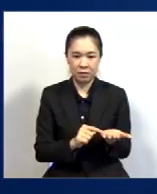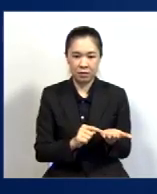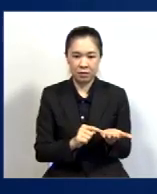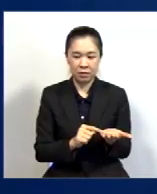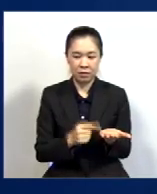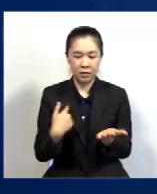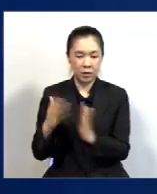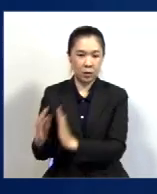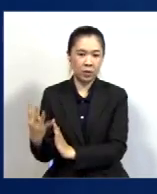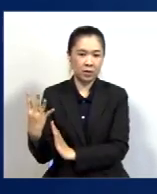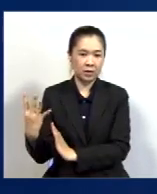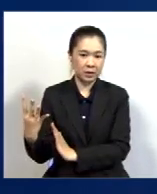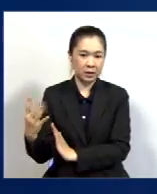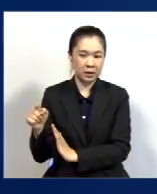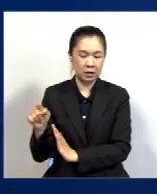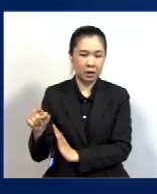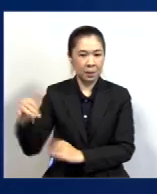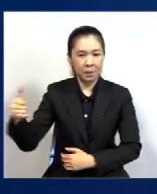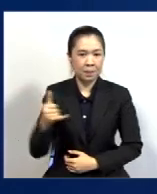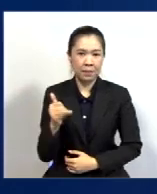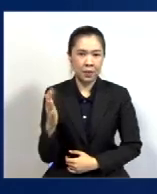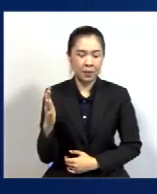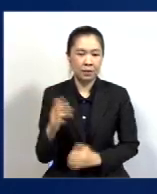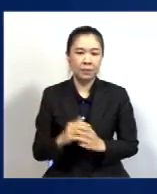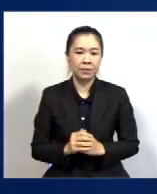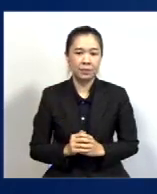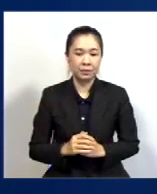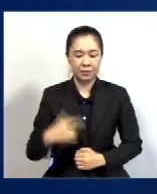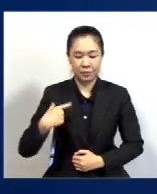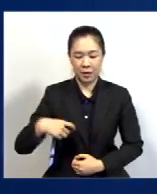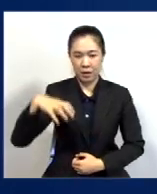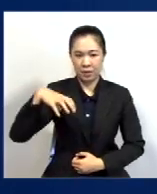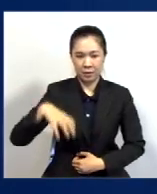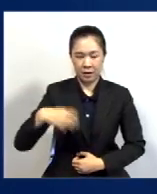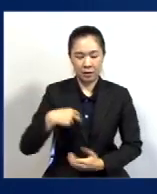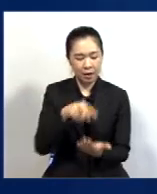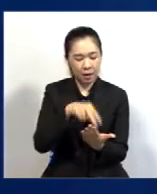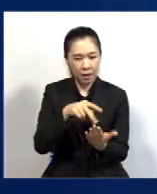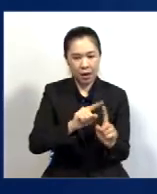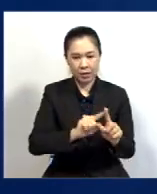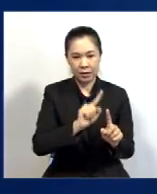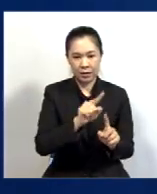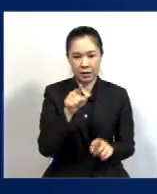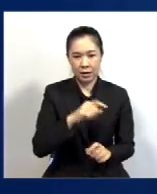ทั้ง4ทราบนัดโดยชอบแล้วไม่มาศาลรัฐธรรมนูญได้อ่านคำวินิจฉัยที่